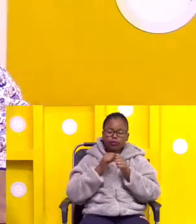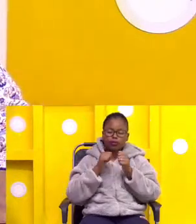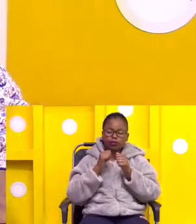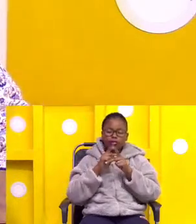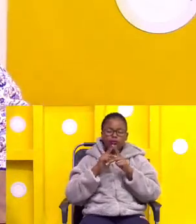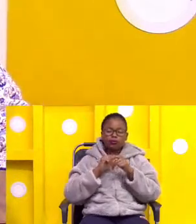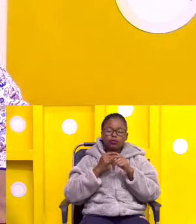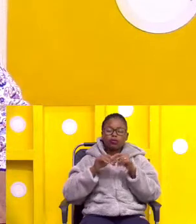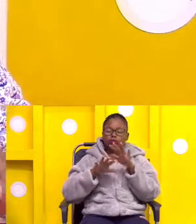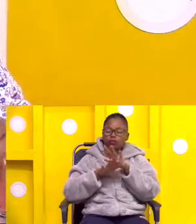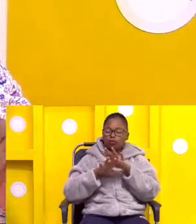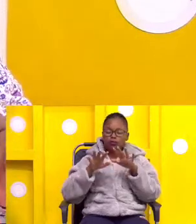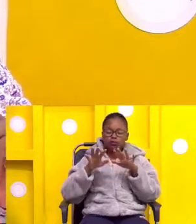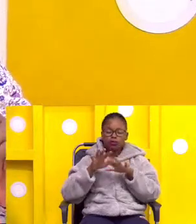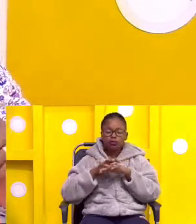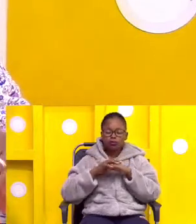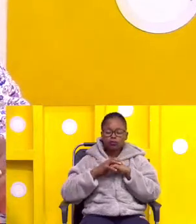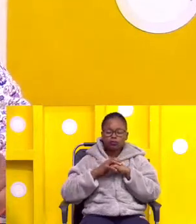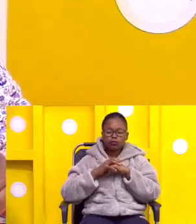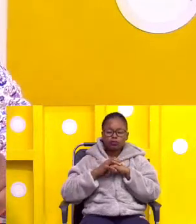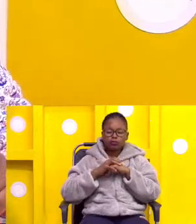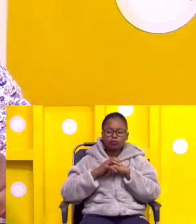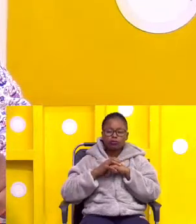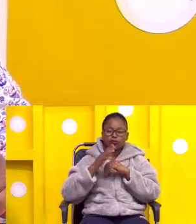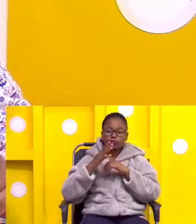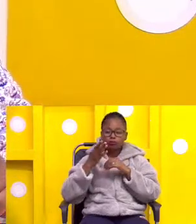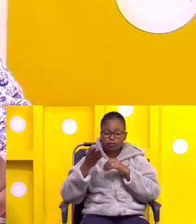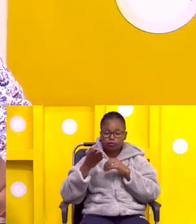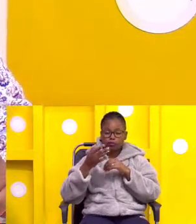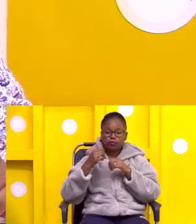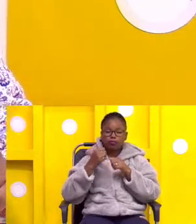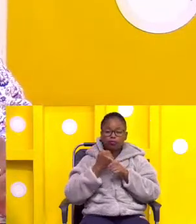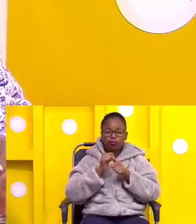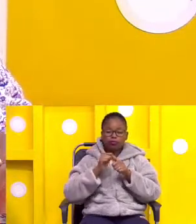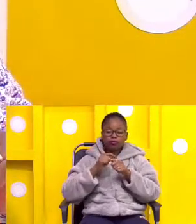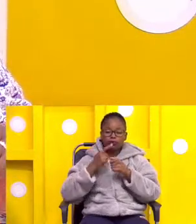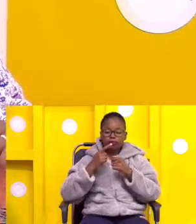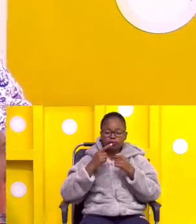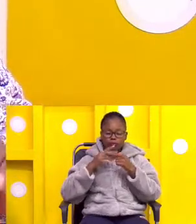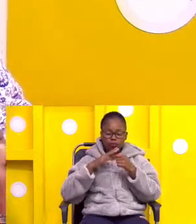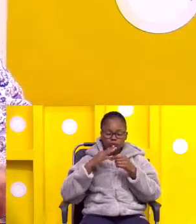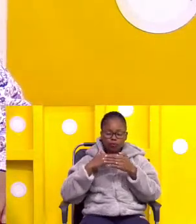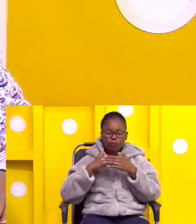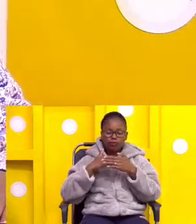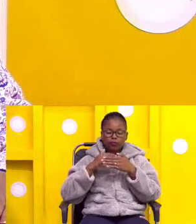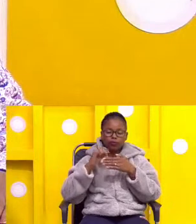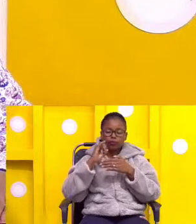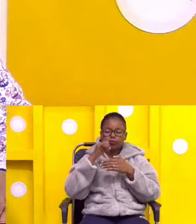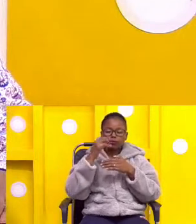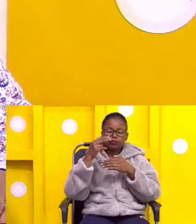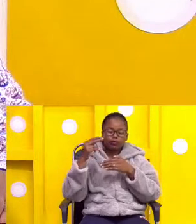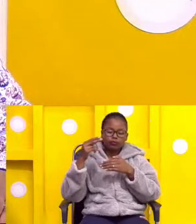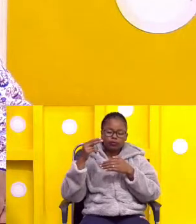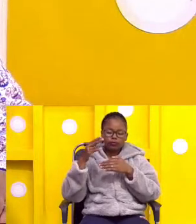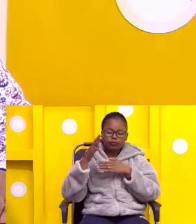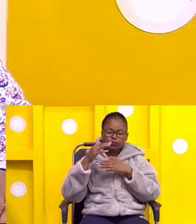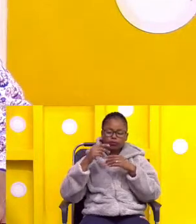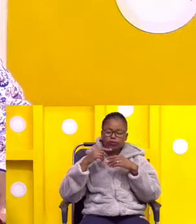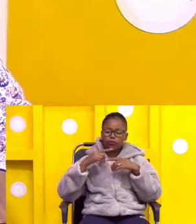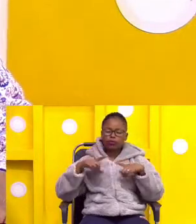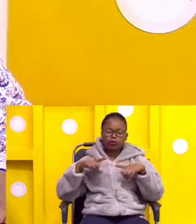ine mothe. We hau na noweda kuhonoka. Ugadhuda wakoa. Jehova gai tole tulaga